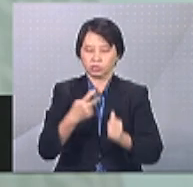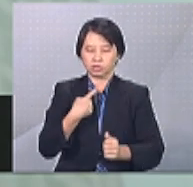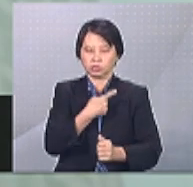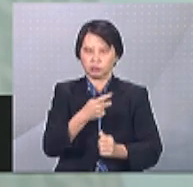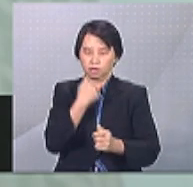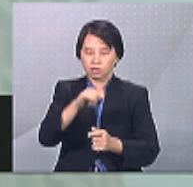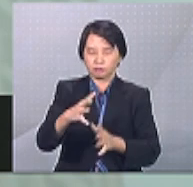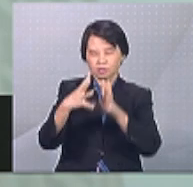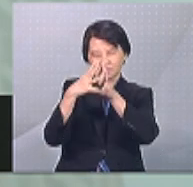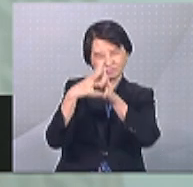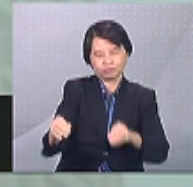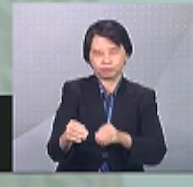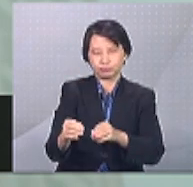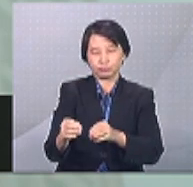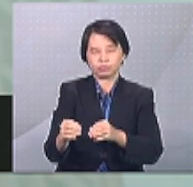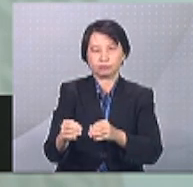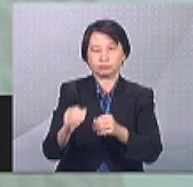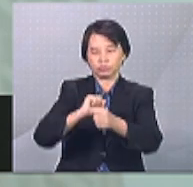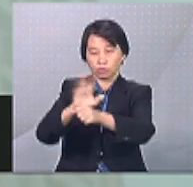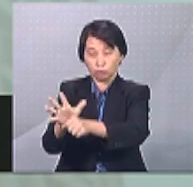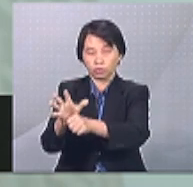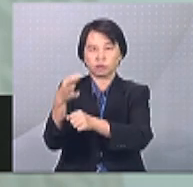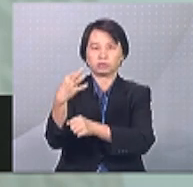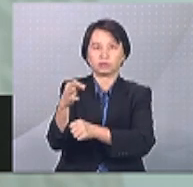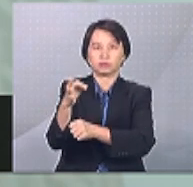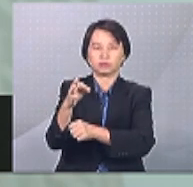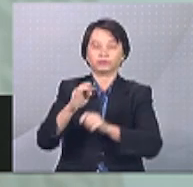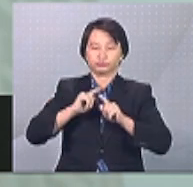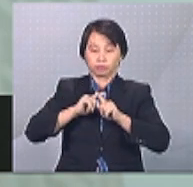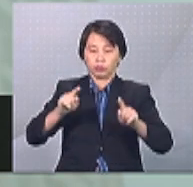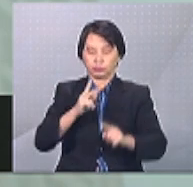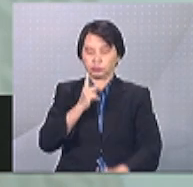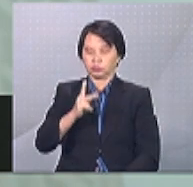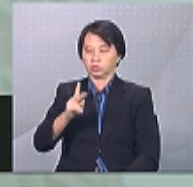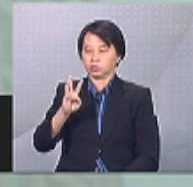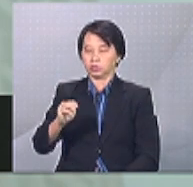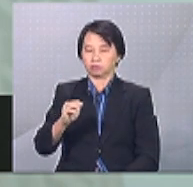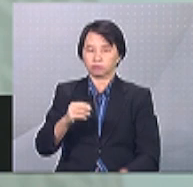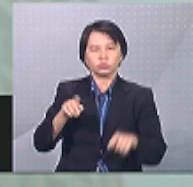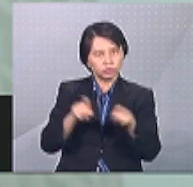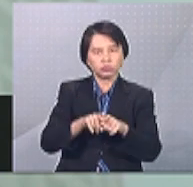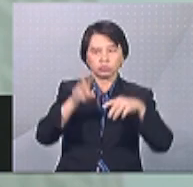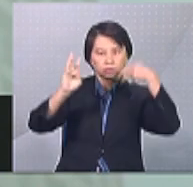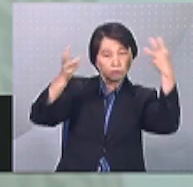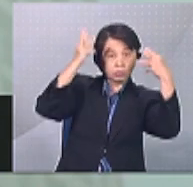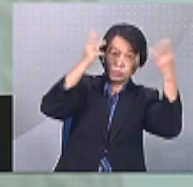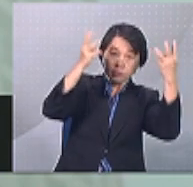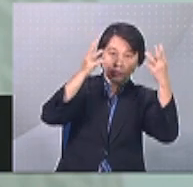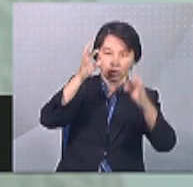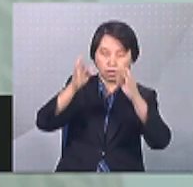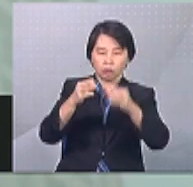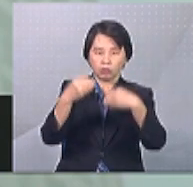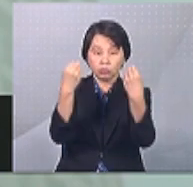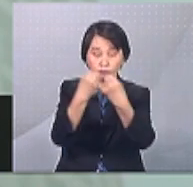memerangi penularan COVID-19 ini. Namun begitu, Kementerian Kesihatan juga khawatir sekiranya penurunan